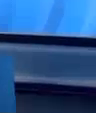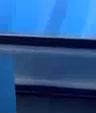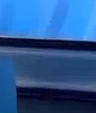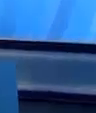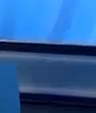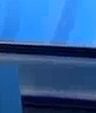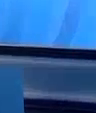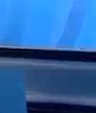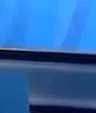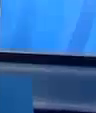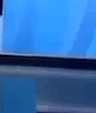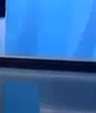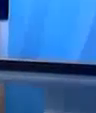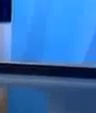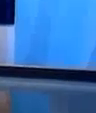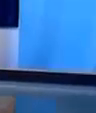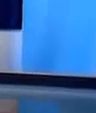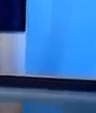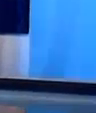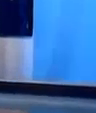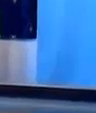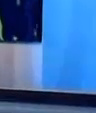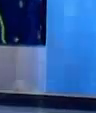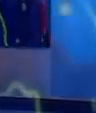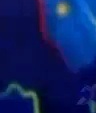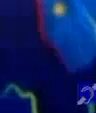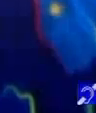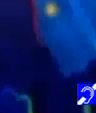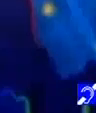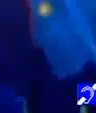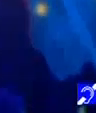Stela Dănilă vă prezintă telejurnalul.